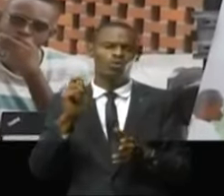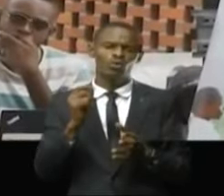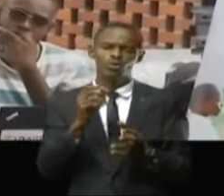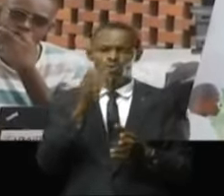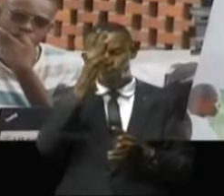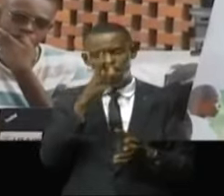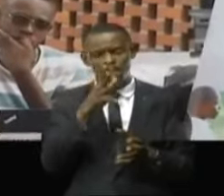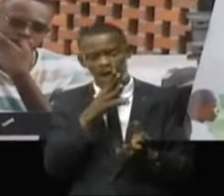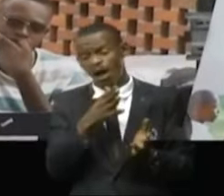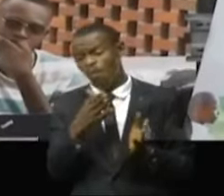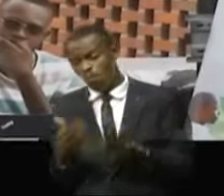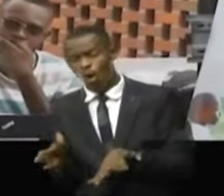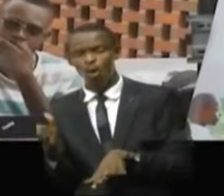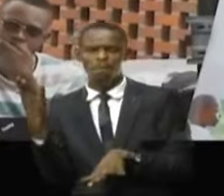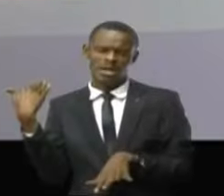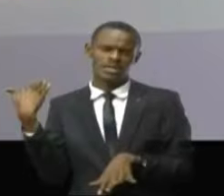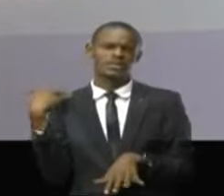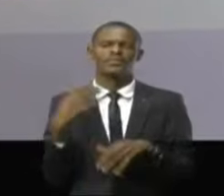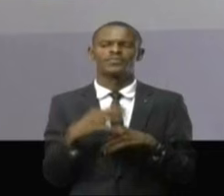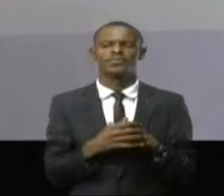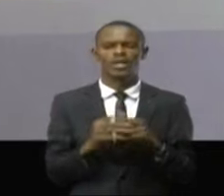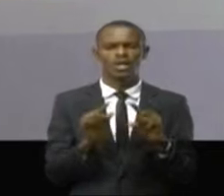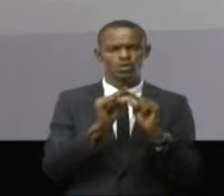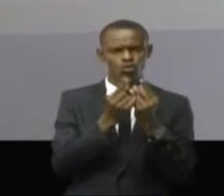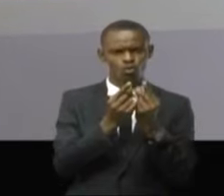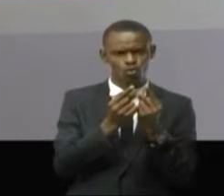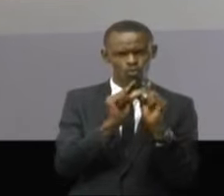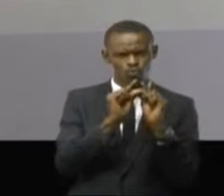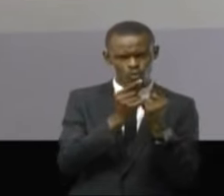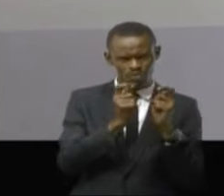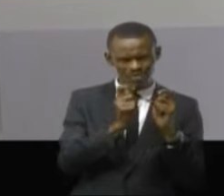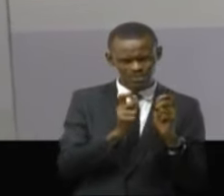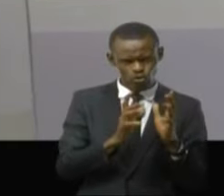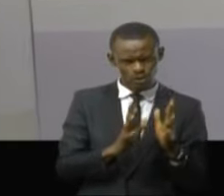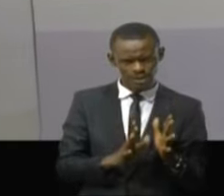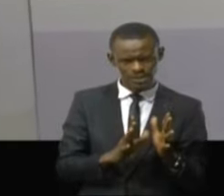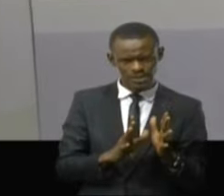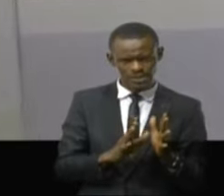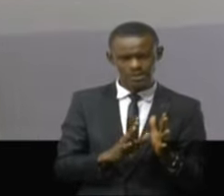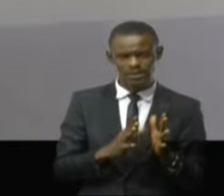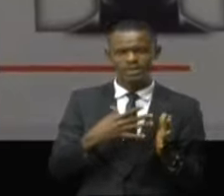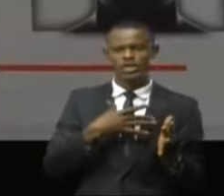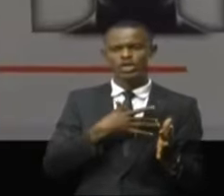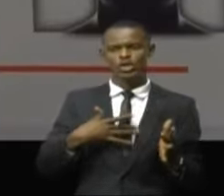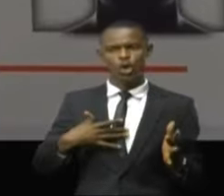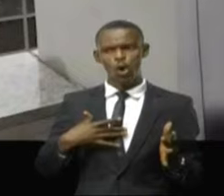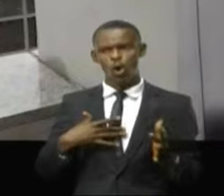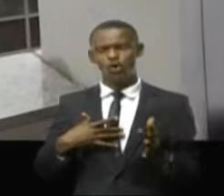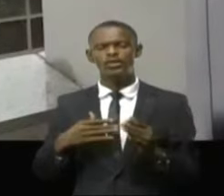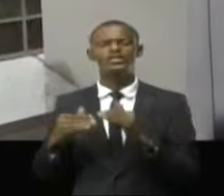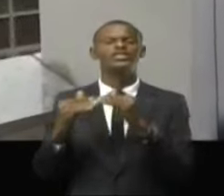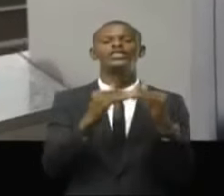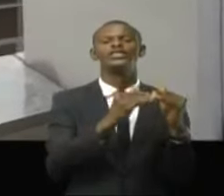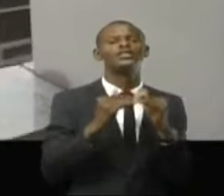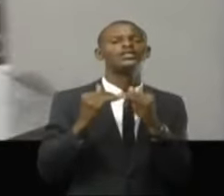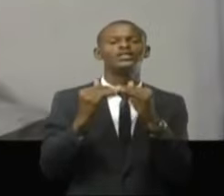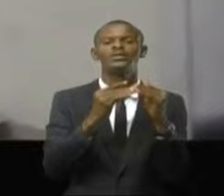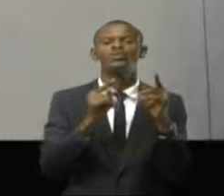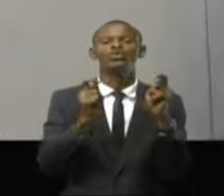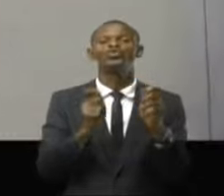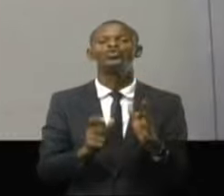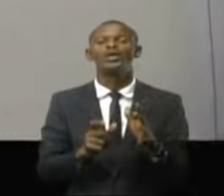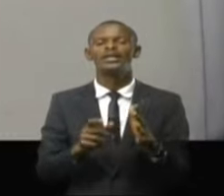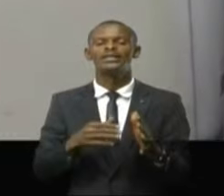nous. Ces groupes de plaidoyers nommés Justice aux journalistes martyrs de la liberté de la presse vise